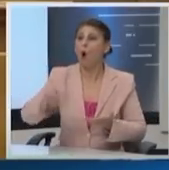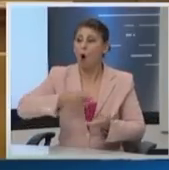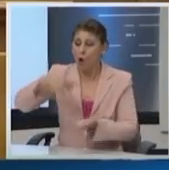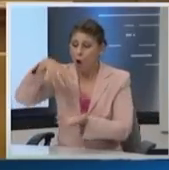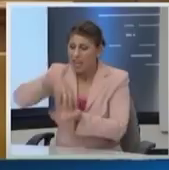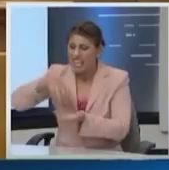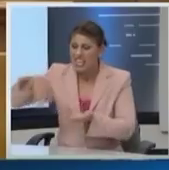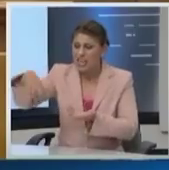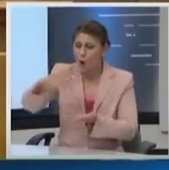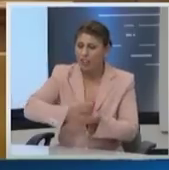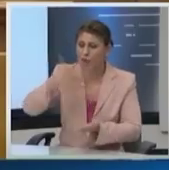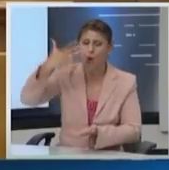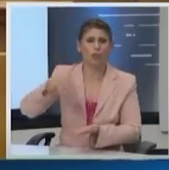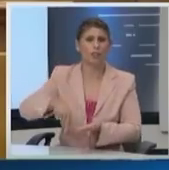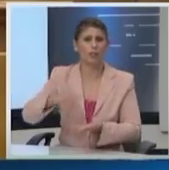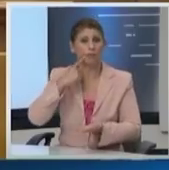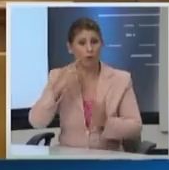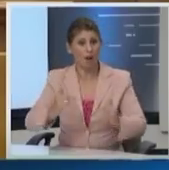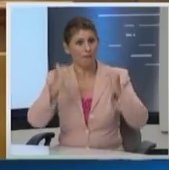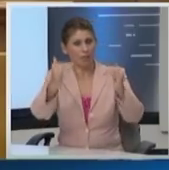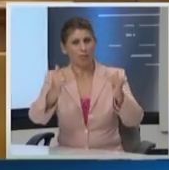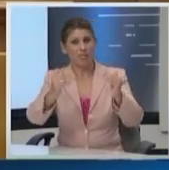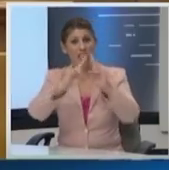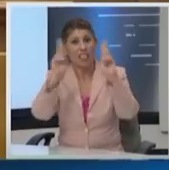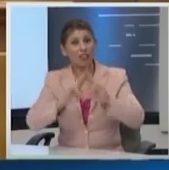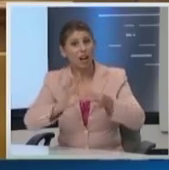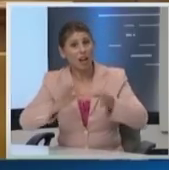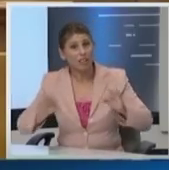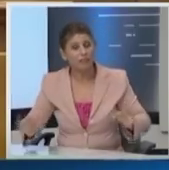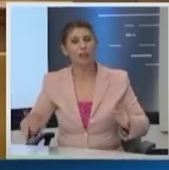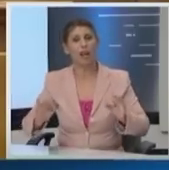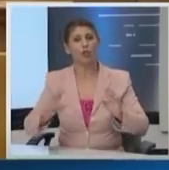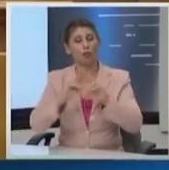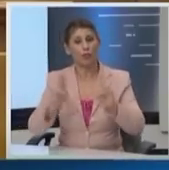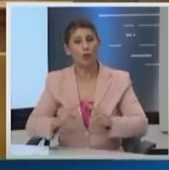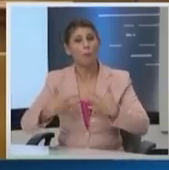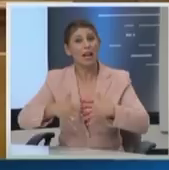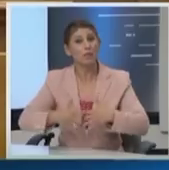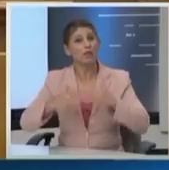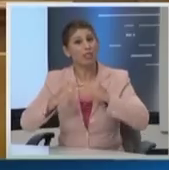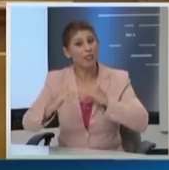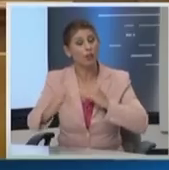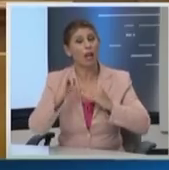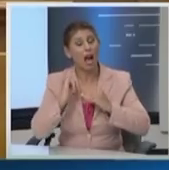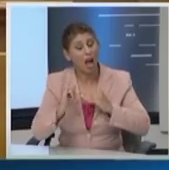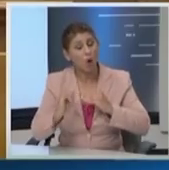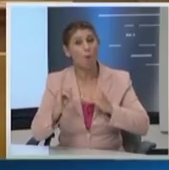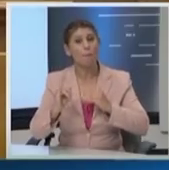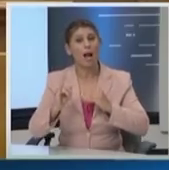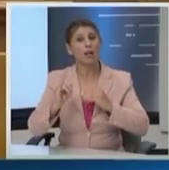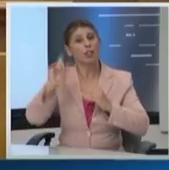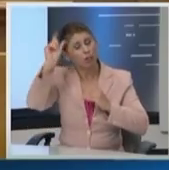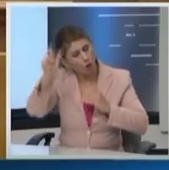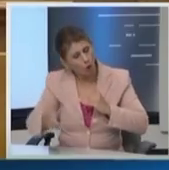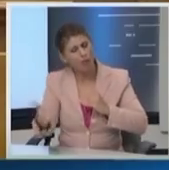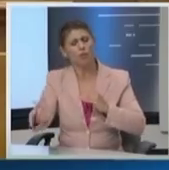μας αναβαθμίζουν, κεφαλαγορές, οι διεθνείς αναλυτές, ο Ευρωπαϊκός Μηχανισμός Σταθερότητας, ακόμα και το ίδιο το